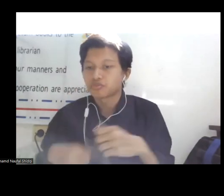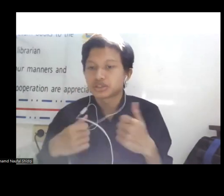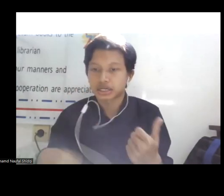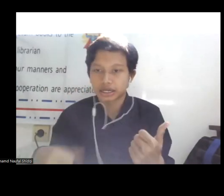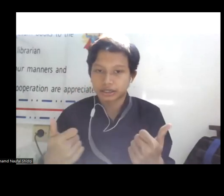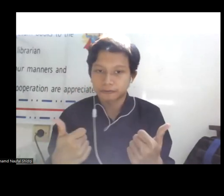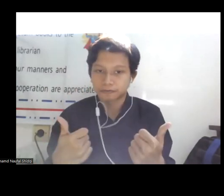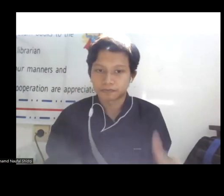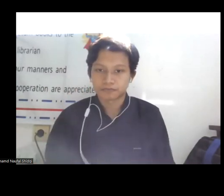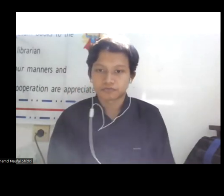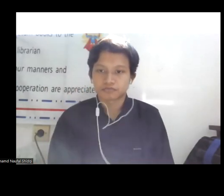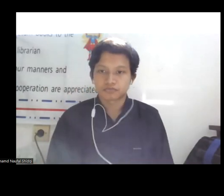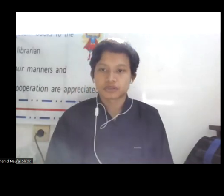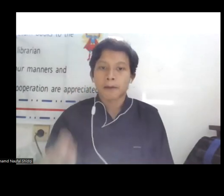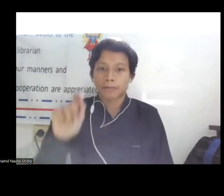zotero